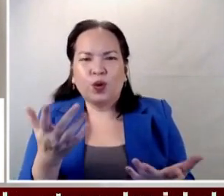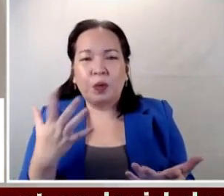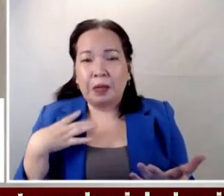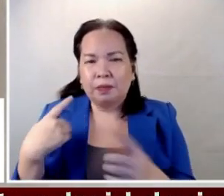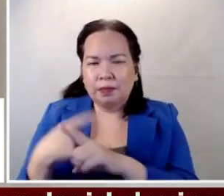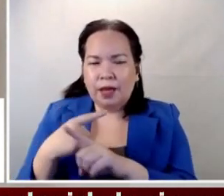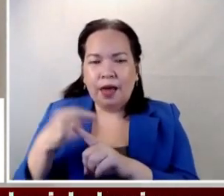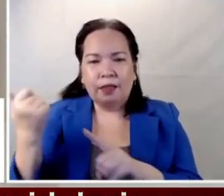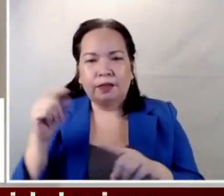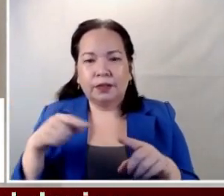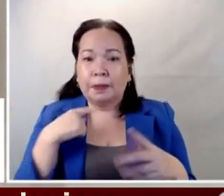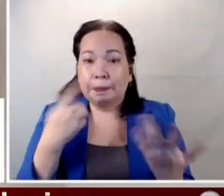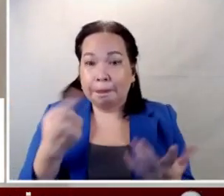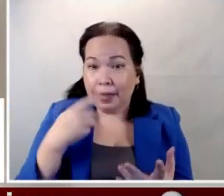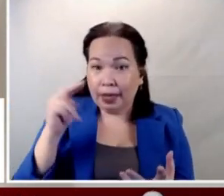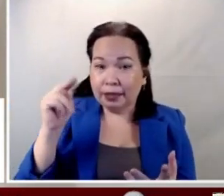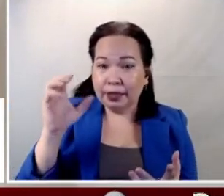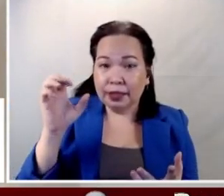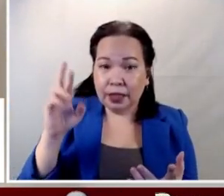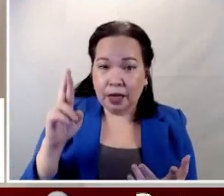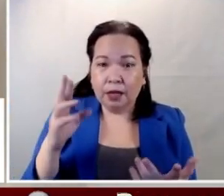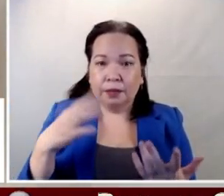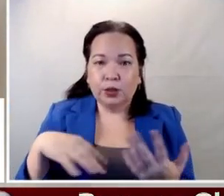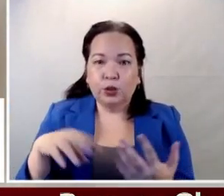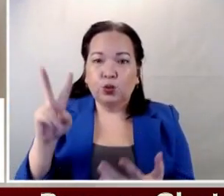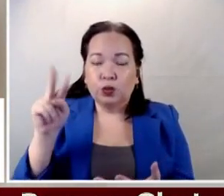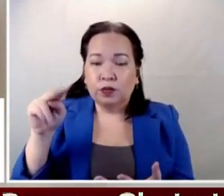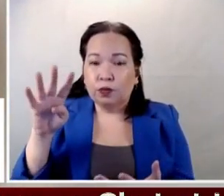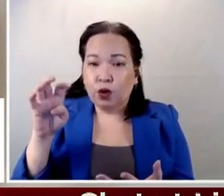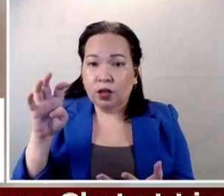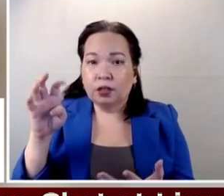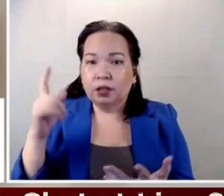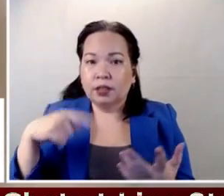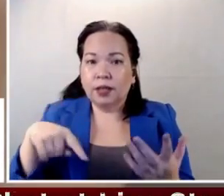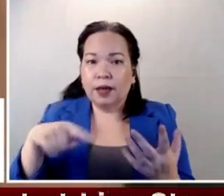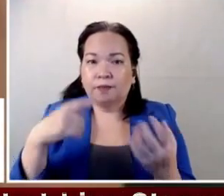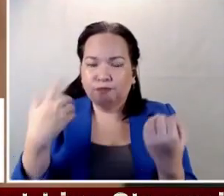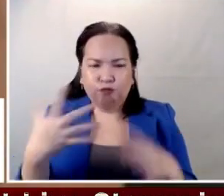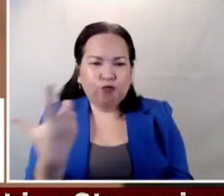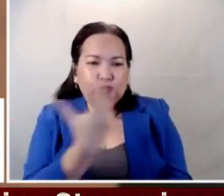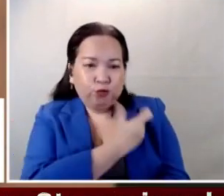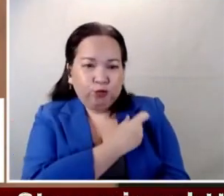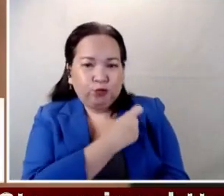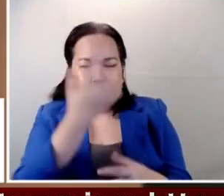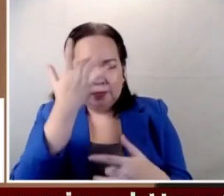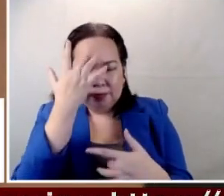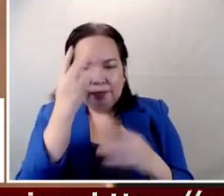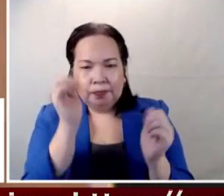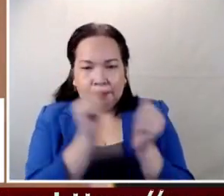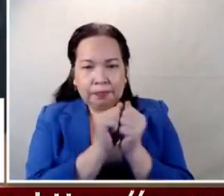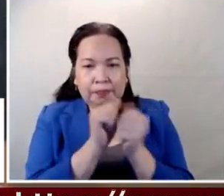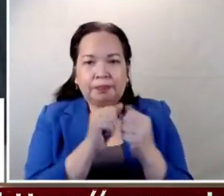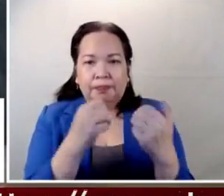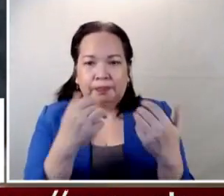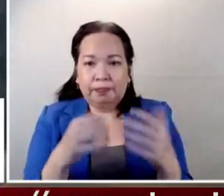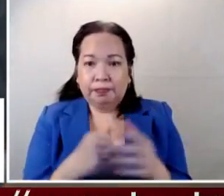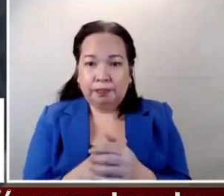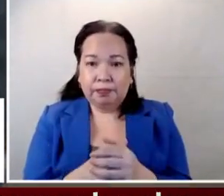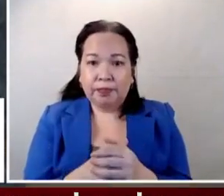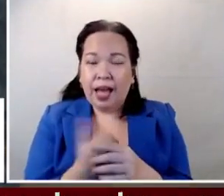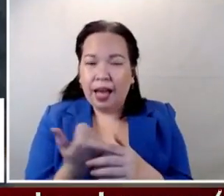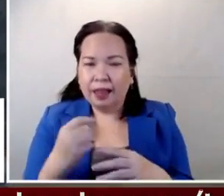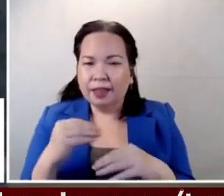may comorbidity ang tumanggap na ng unang dose ng COVID vaccine sa Pilipinas. May apat na naiulat na adverse events